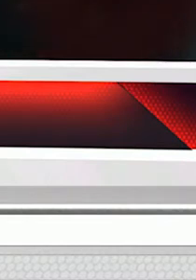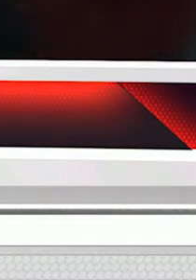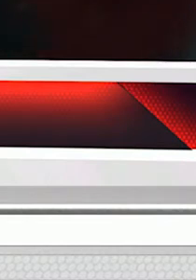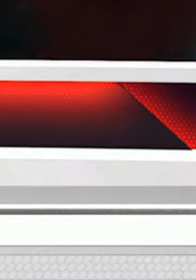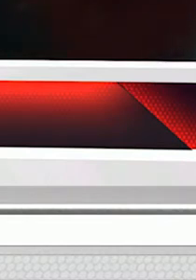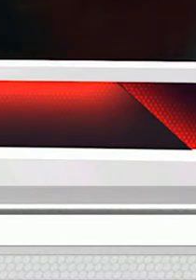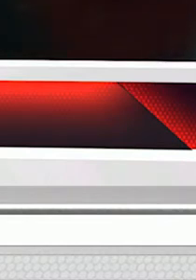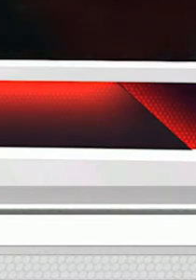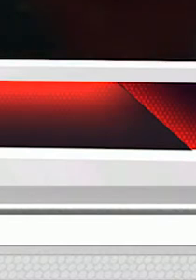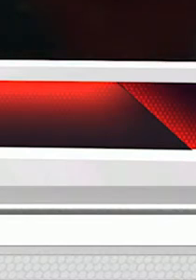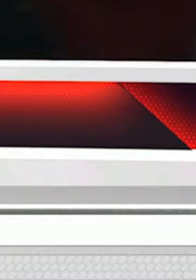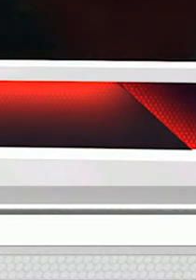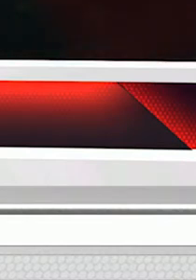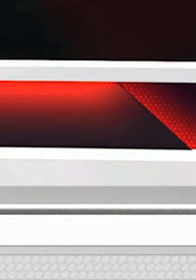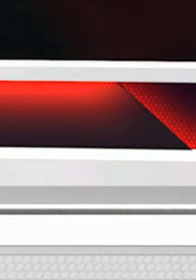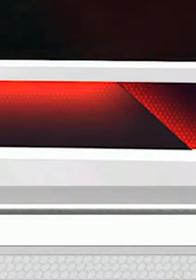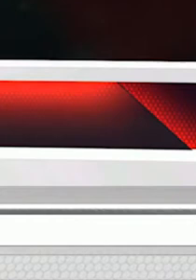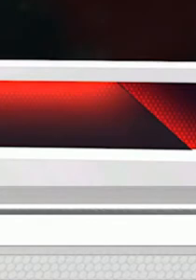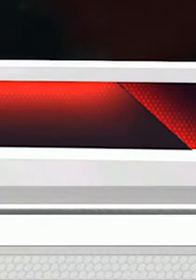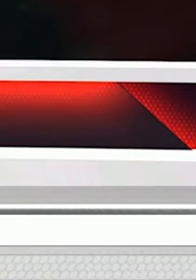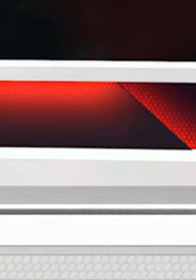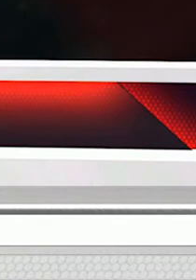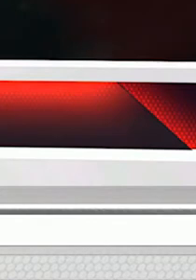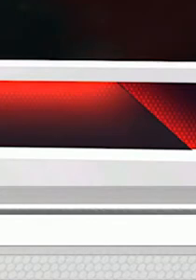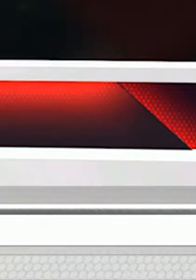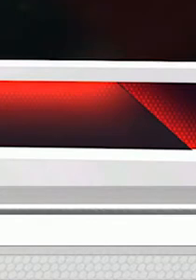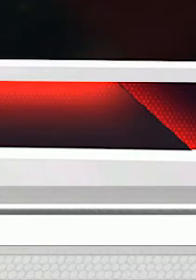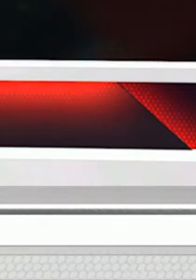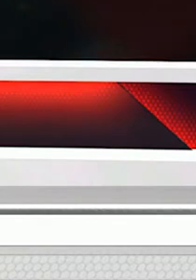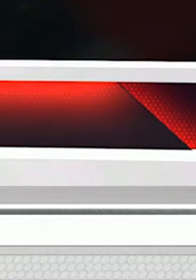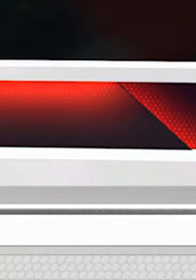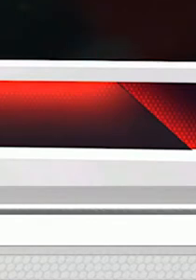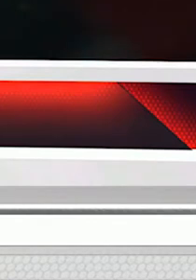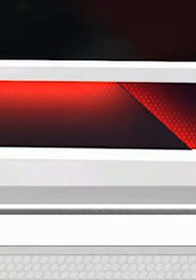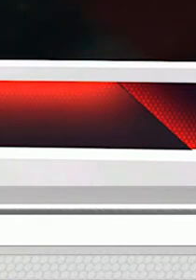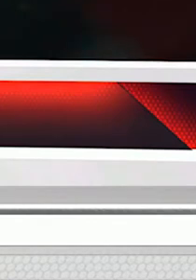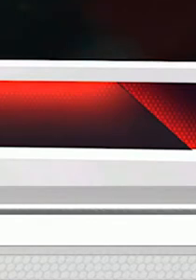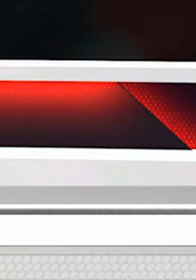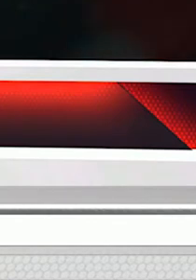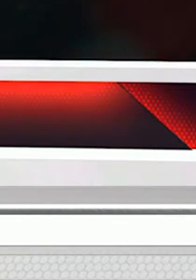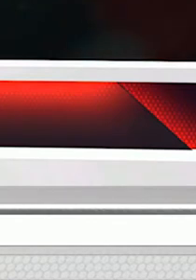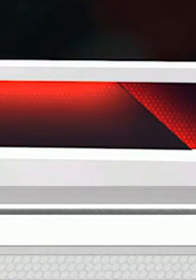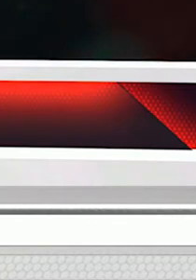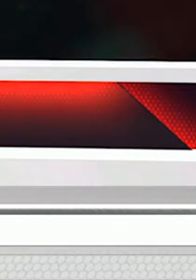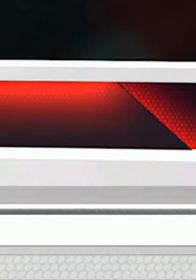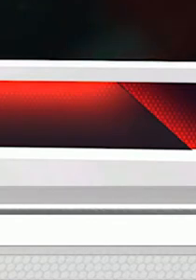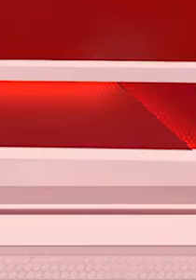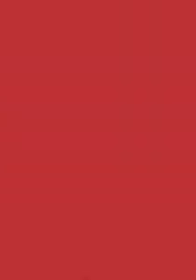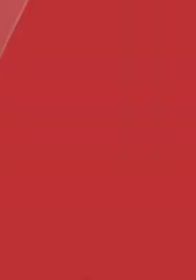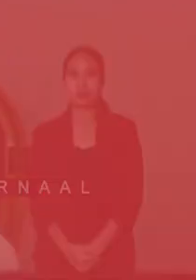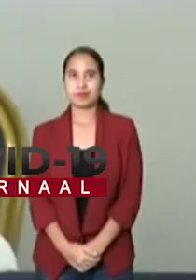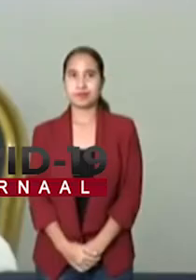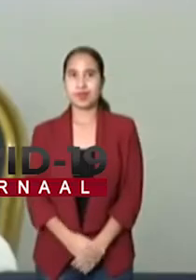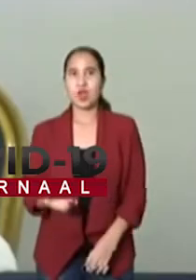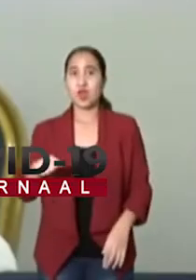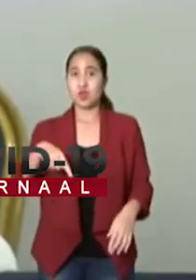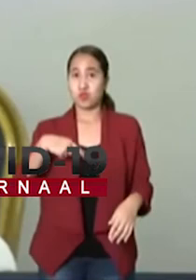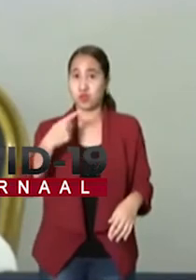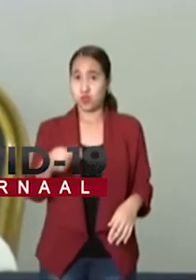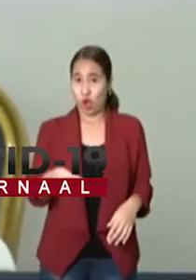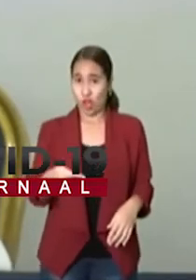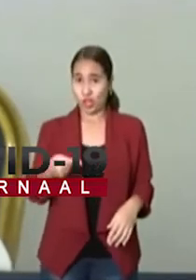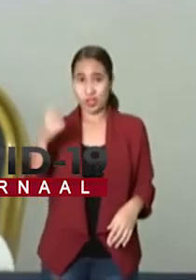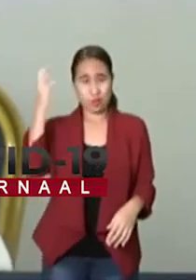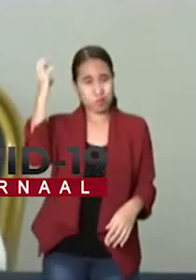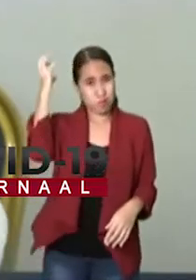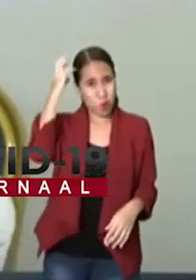mensen zonder mondkap in het openbaar, maar ook het feesten zal ertoe leiden dat wij opnieuw in een golf zullen belanden. Volgende concern,